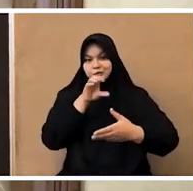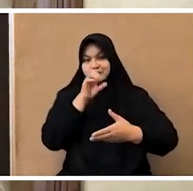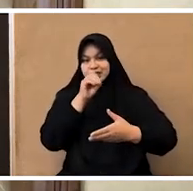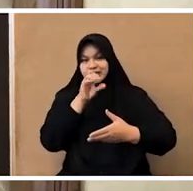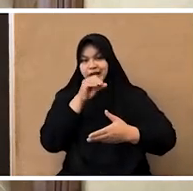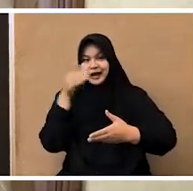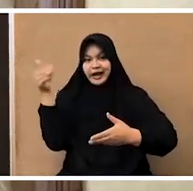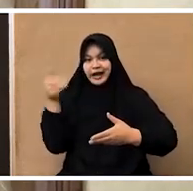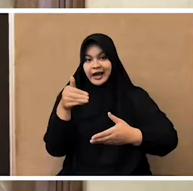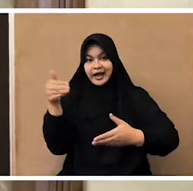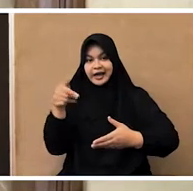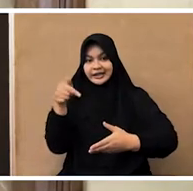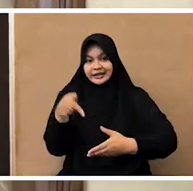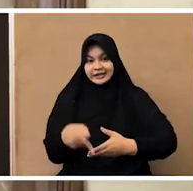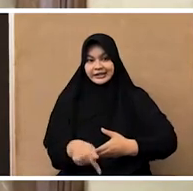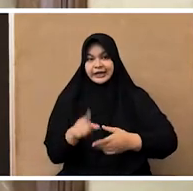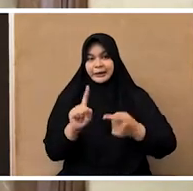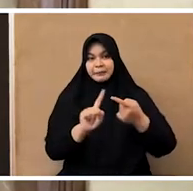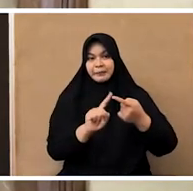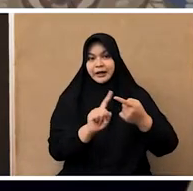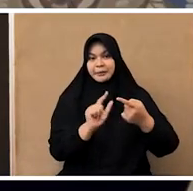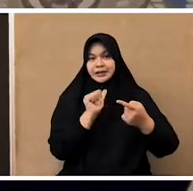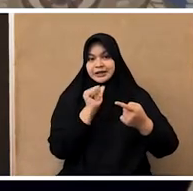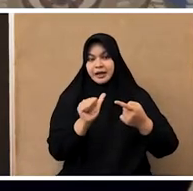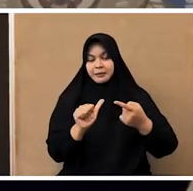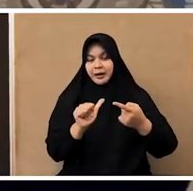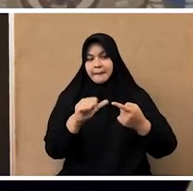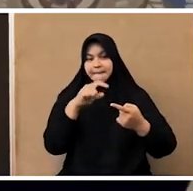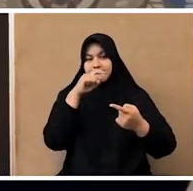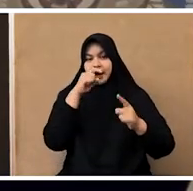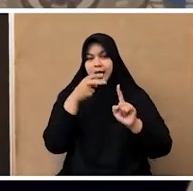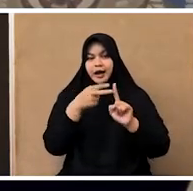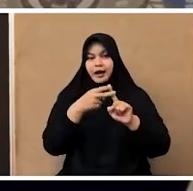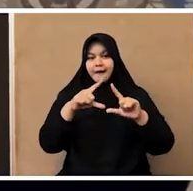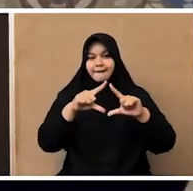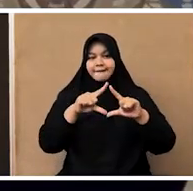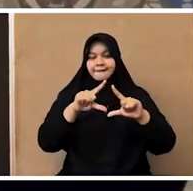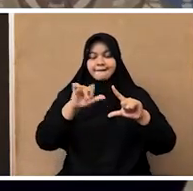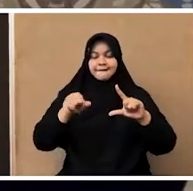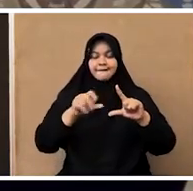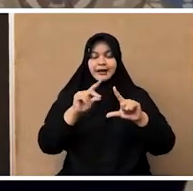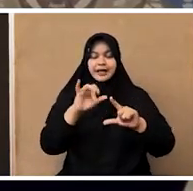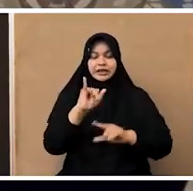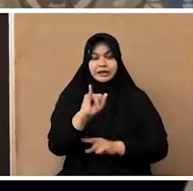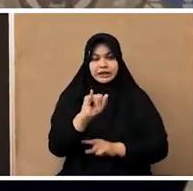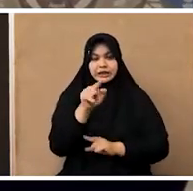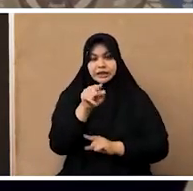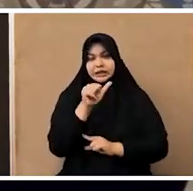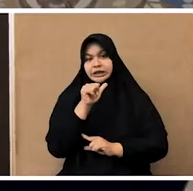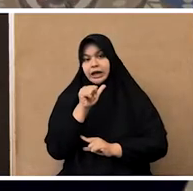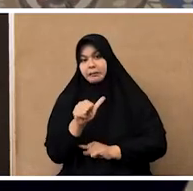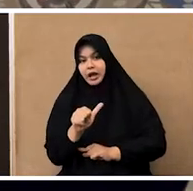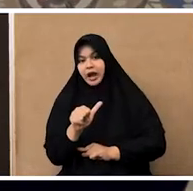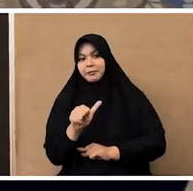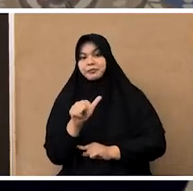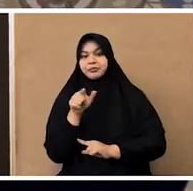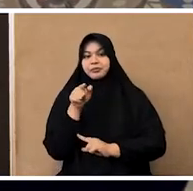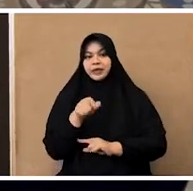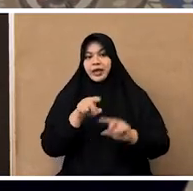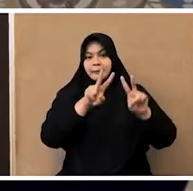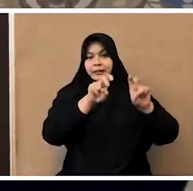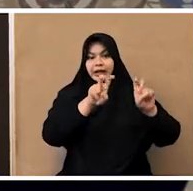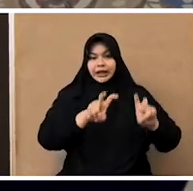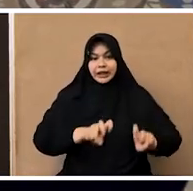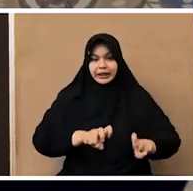Pada kesempatan kali ini yang pertama ada Mas Fajri Mas Fajri beliau adalah peneliti